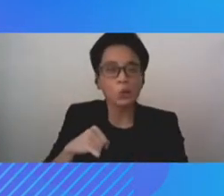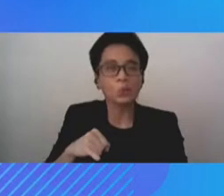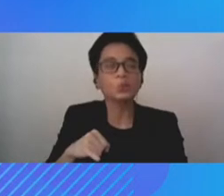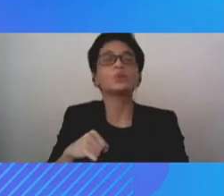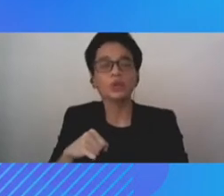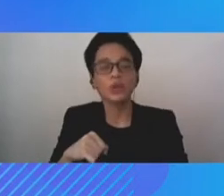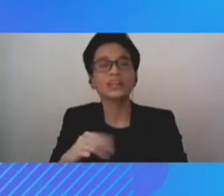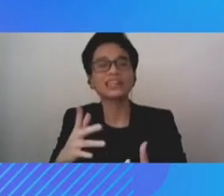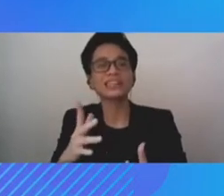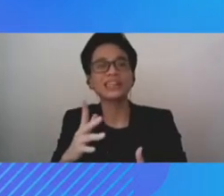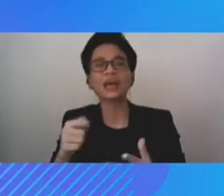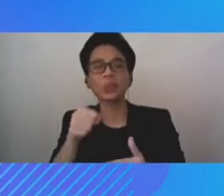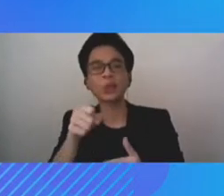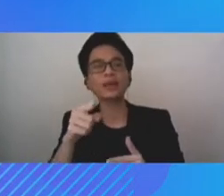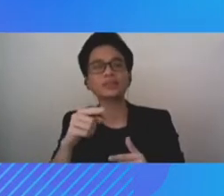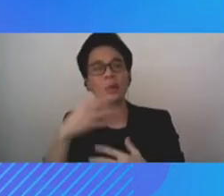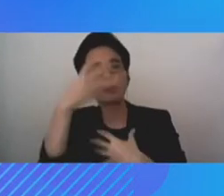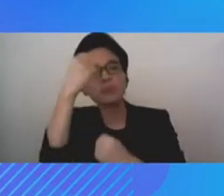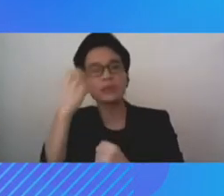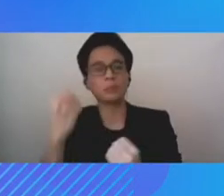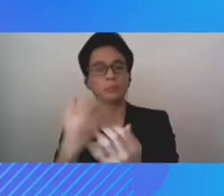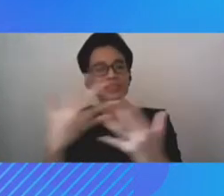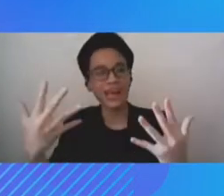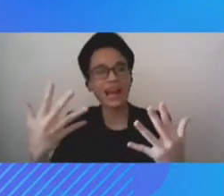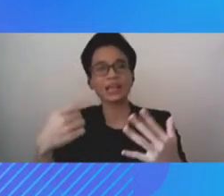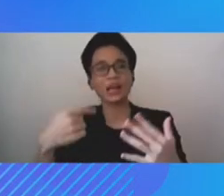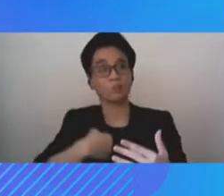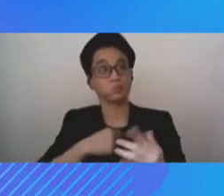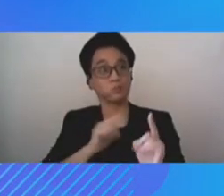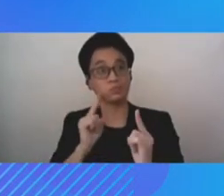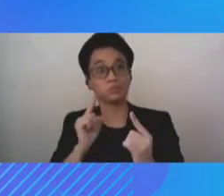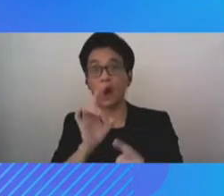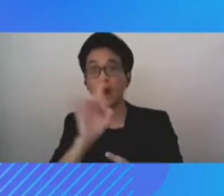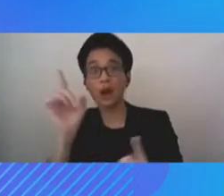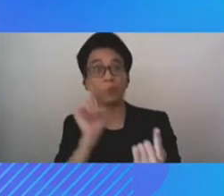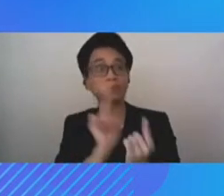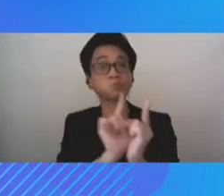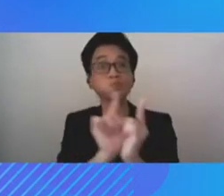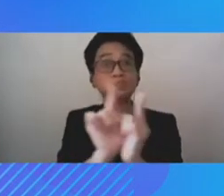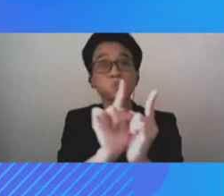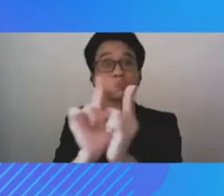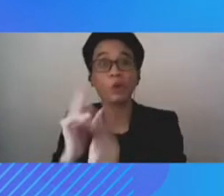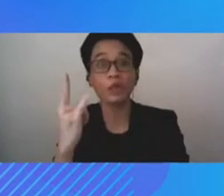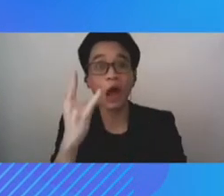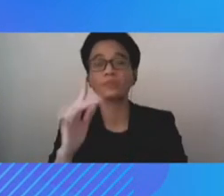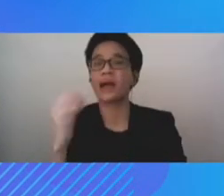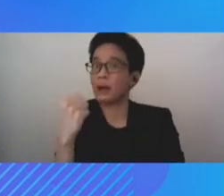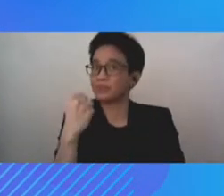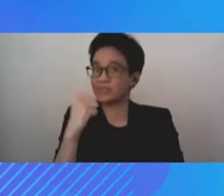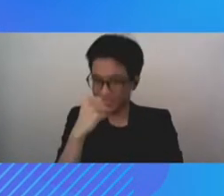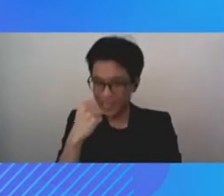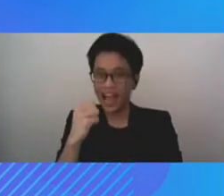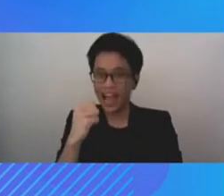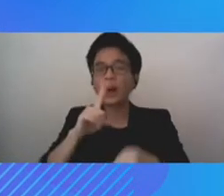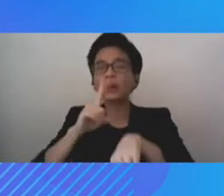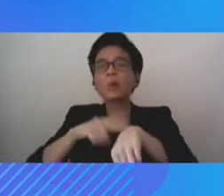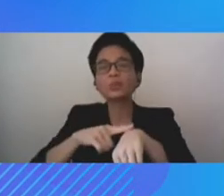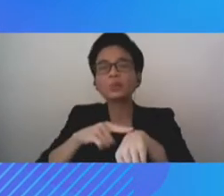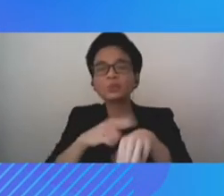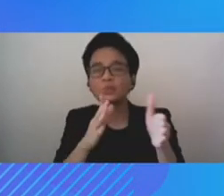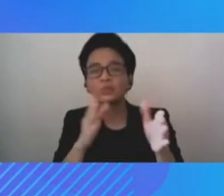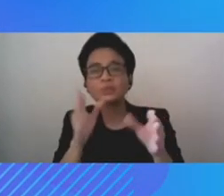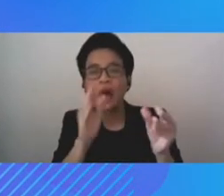tidak selalu kita pergi sama orang itu terus kayak gitu. Ada kalanya kamu harus bermain dengan orang yang lain kayak gitu. Kadang saya tinggal memang anak